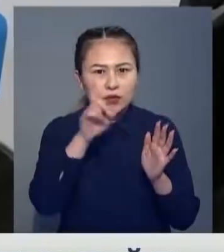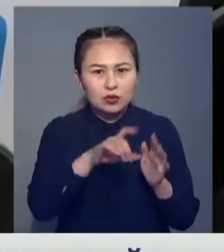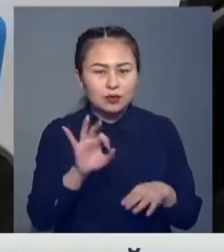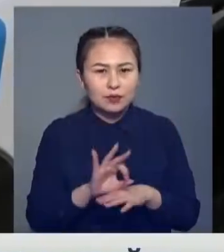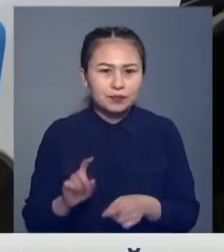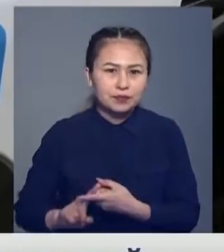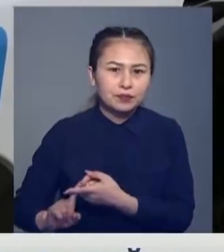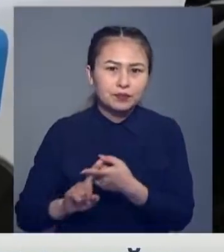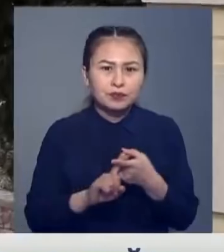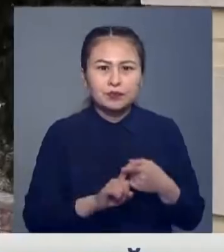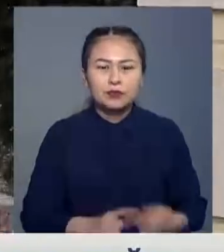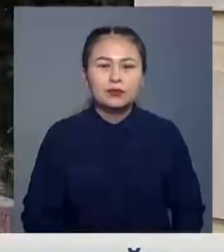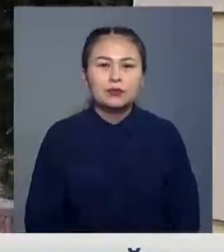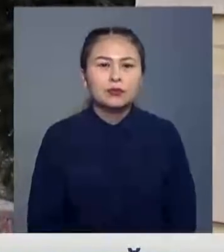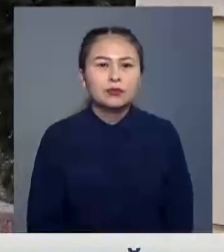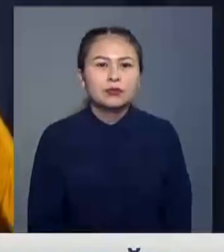дертті жұқтырып алды.